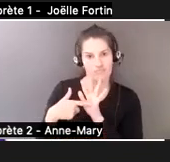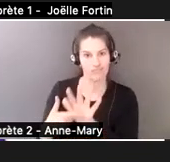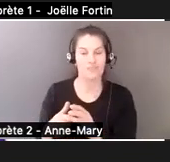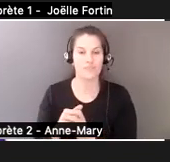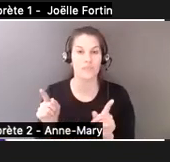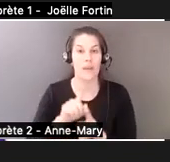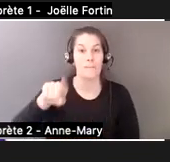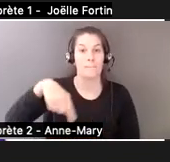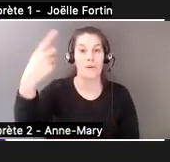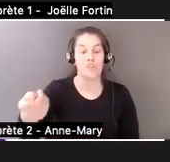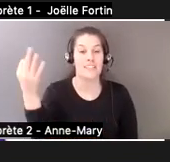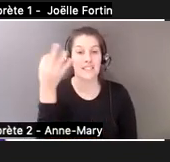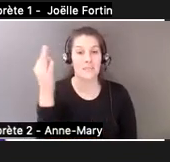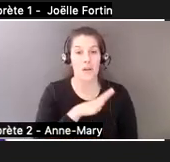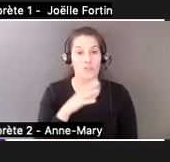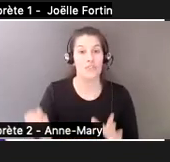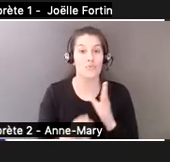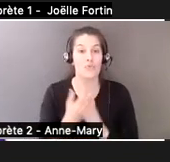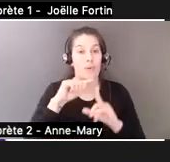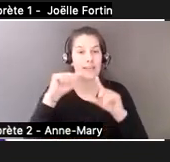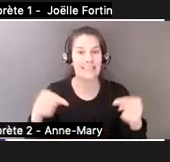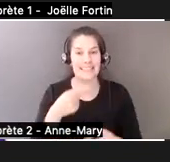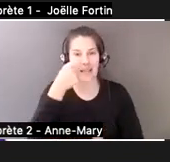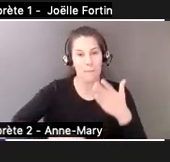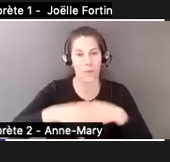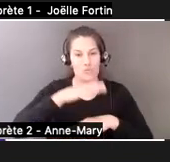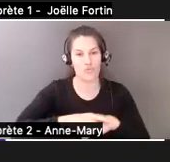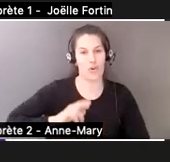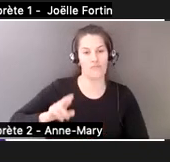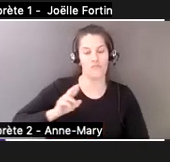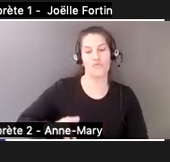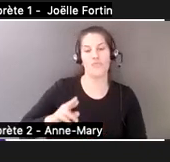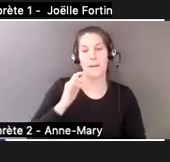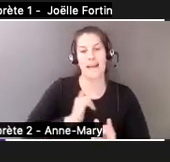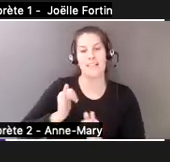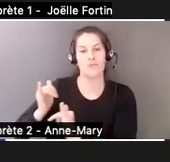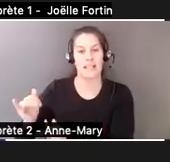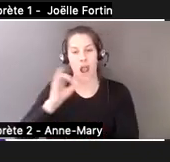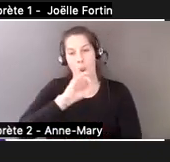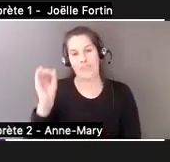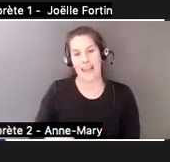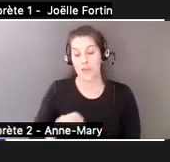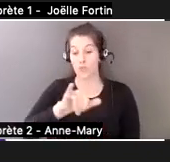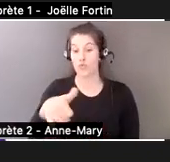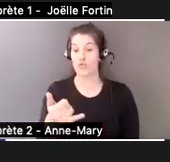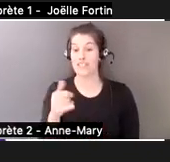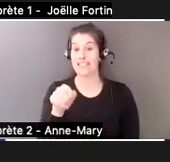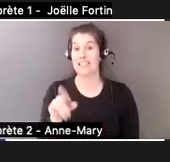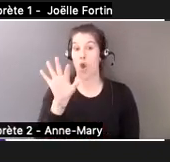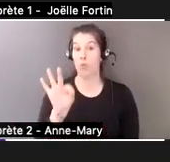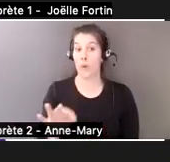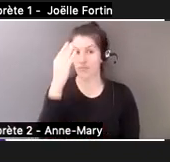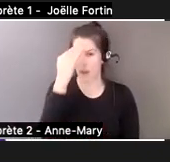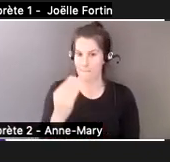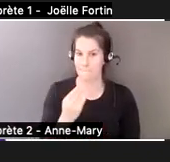nous avons les nouveaux crédits d'impôt sur le revenu des particuliers de l'Ontario, qui sera pour ce jeudi le 9 mars. Je vous invite